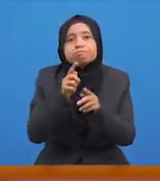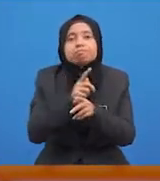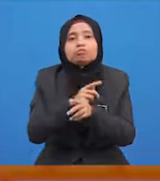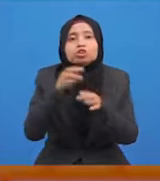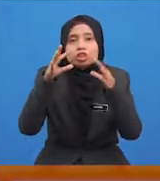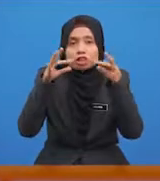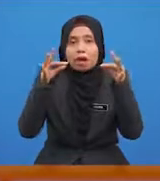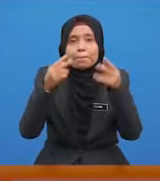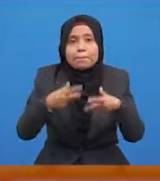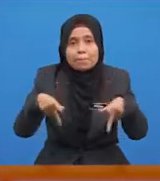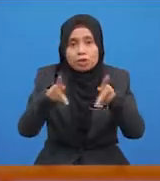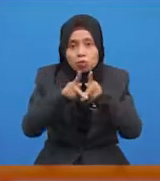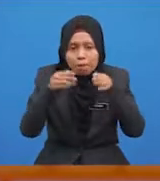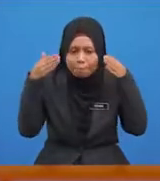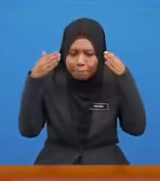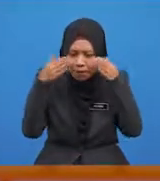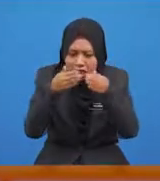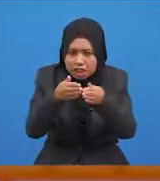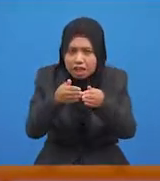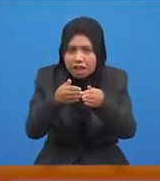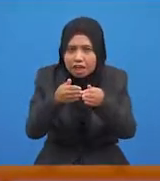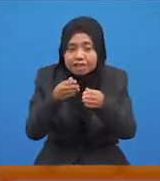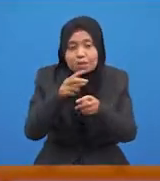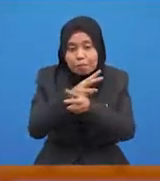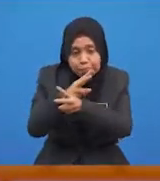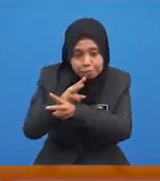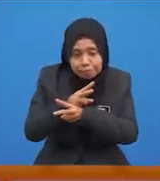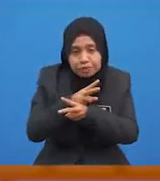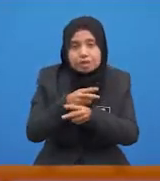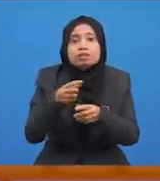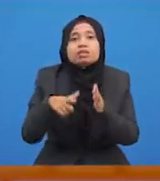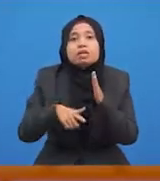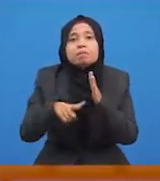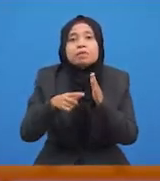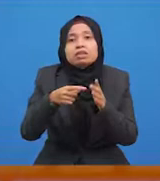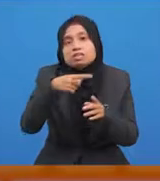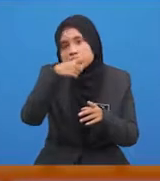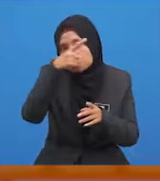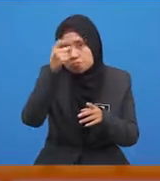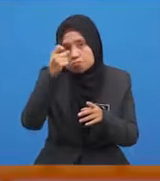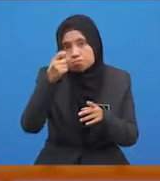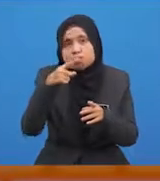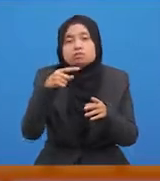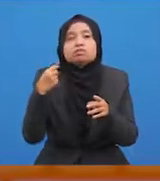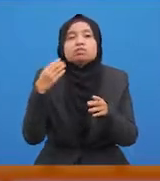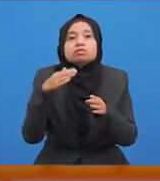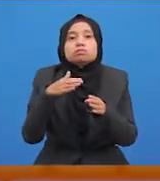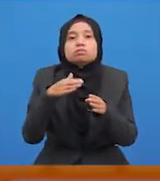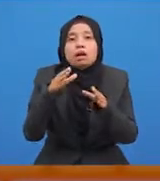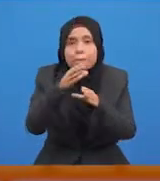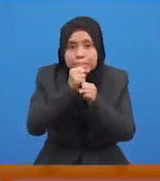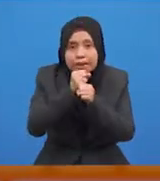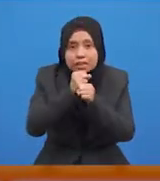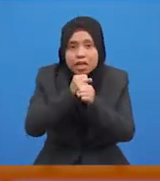Kucing memerlukan perhatian yang lebih dari tuannya. Hal ini secara tidak langsung